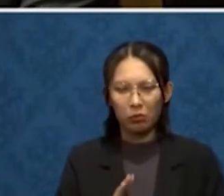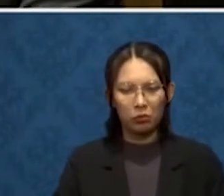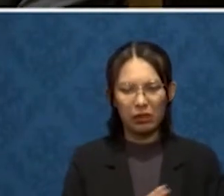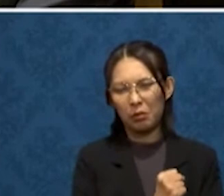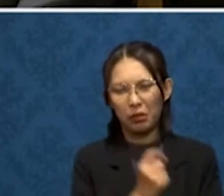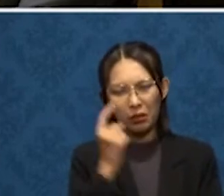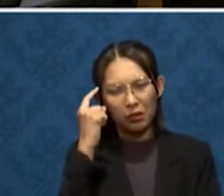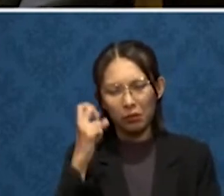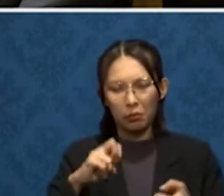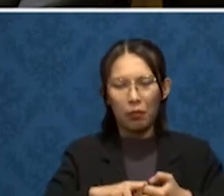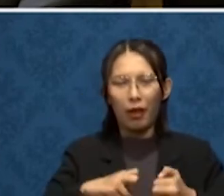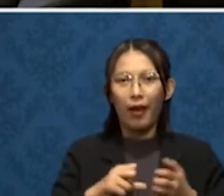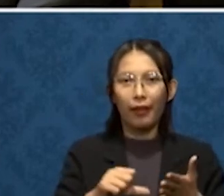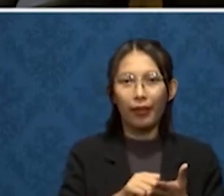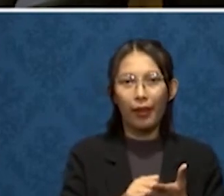ได้